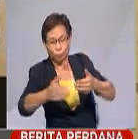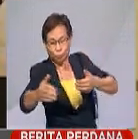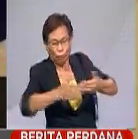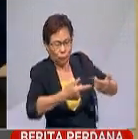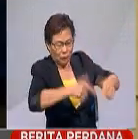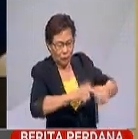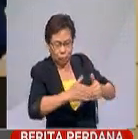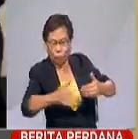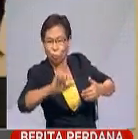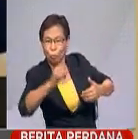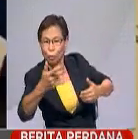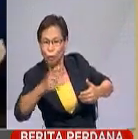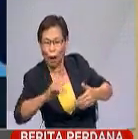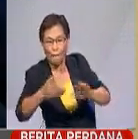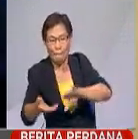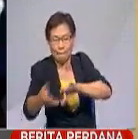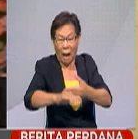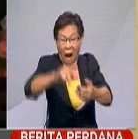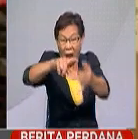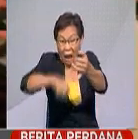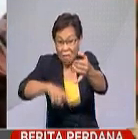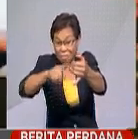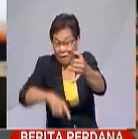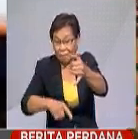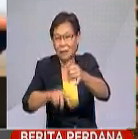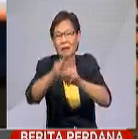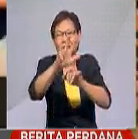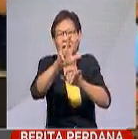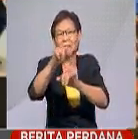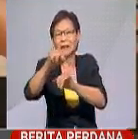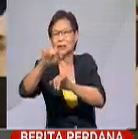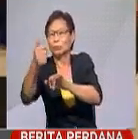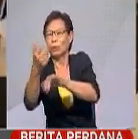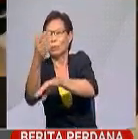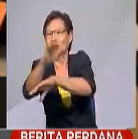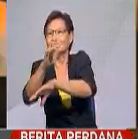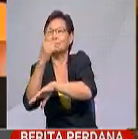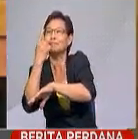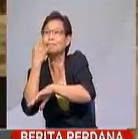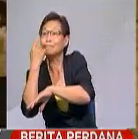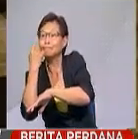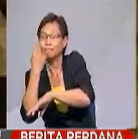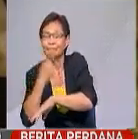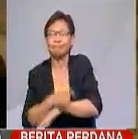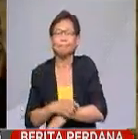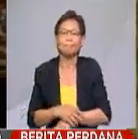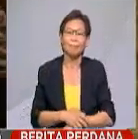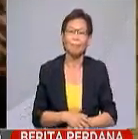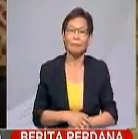kejadian, manakala mayat terakhir dijumpai kira-kira 3.10 petang tadi.